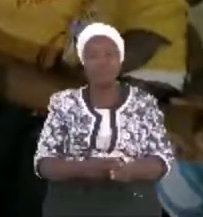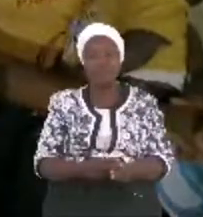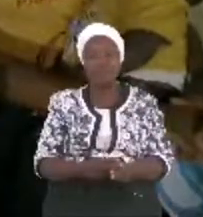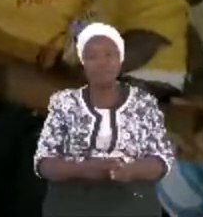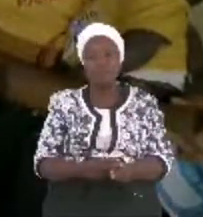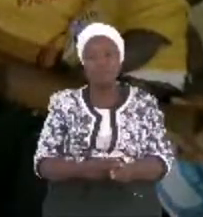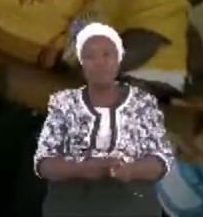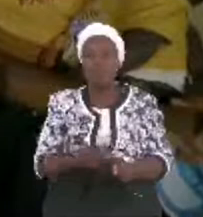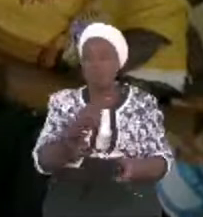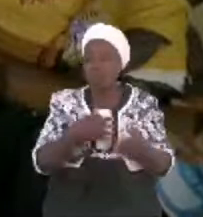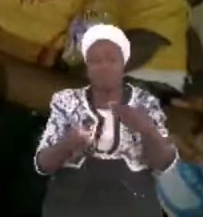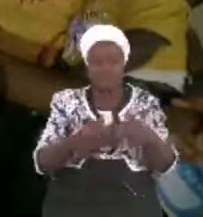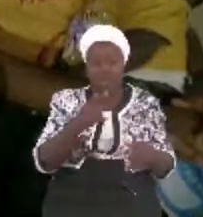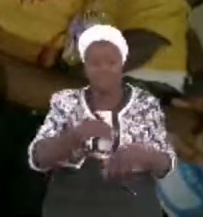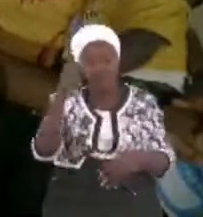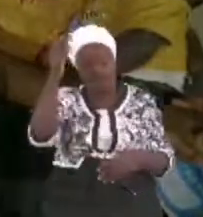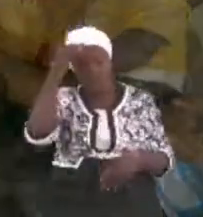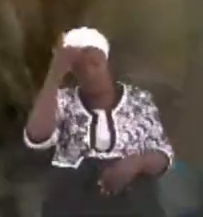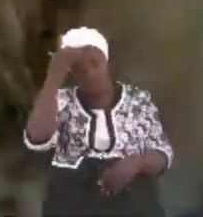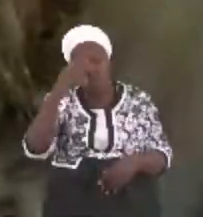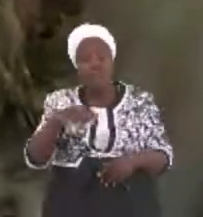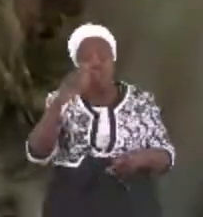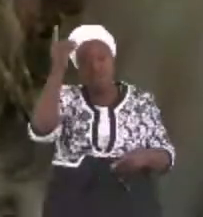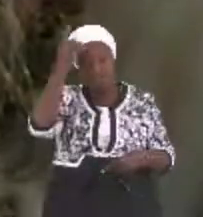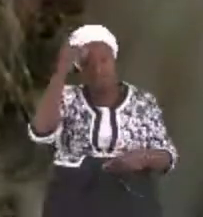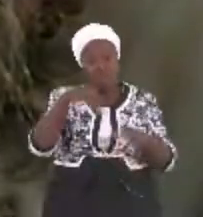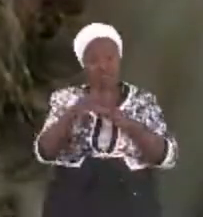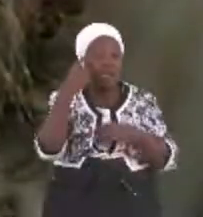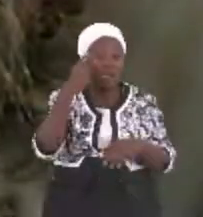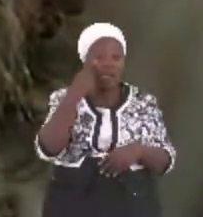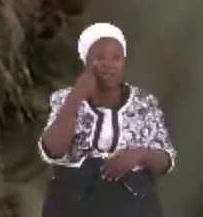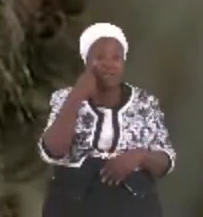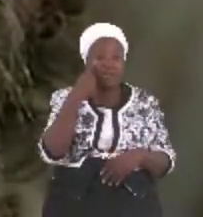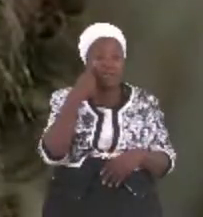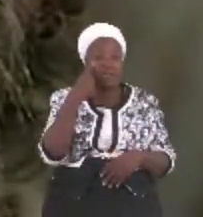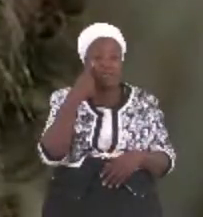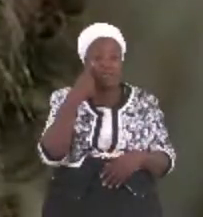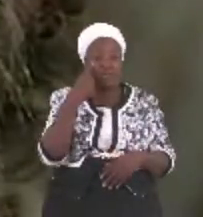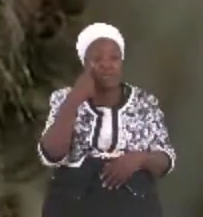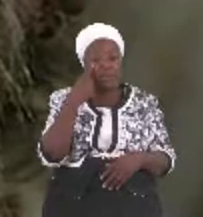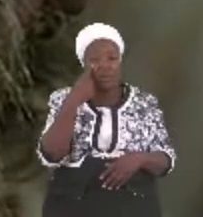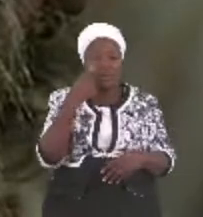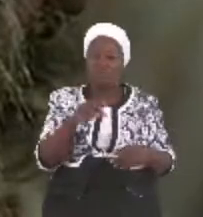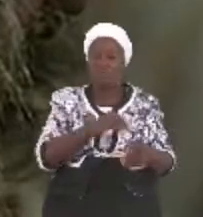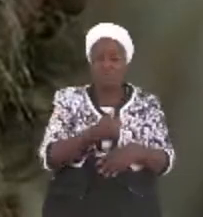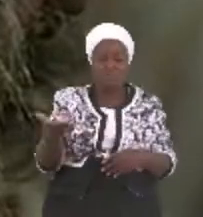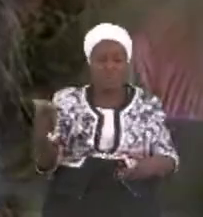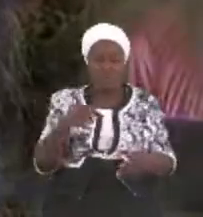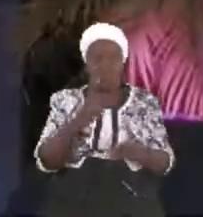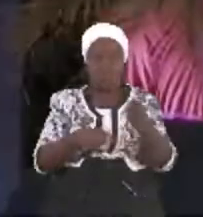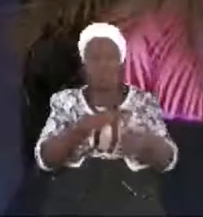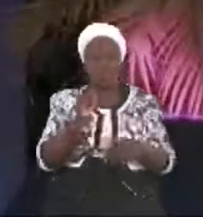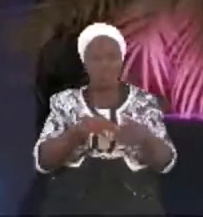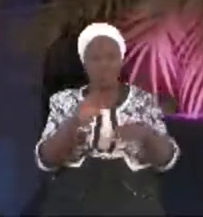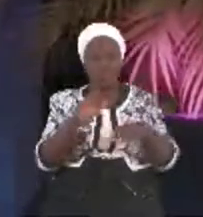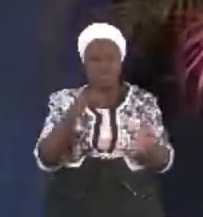Cataracte qui vole ta vue. Glaucome qui a ôté ta vue. Ou peut-être un accident. Quelque